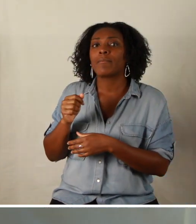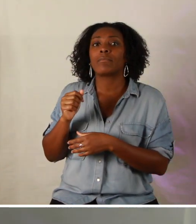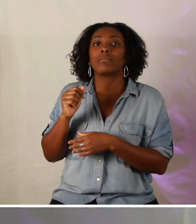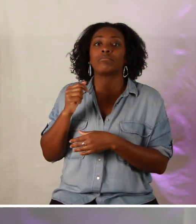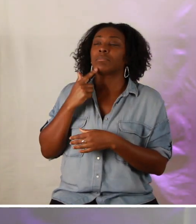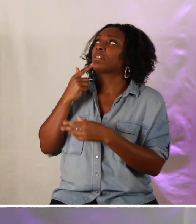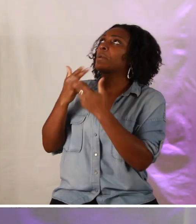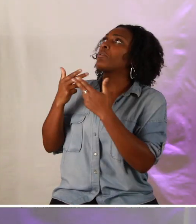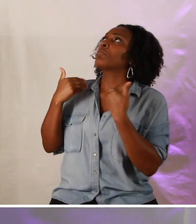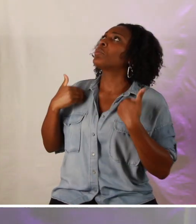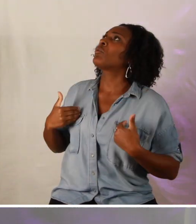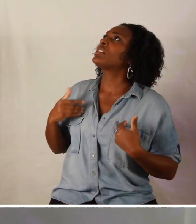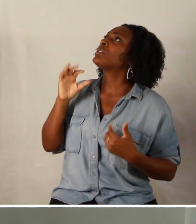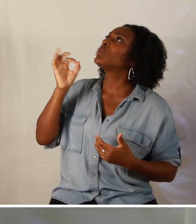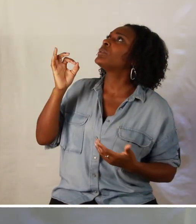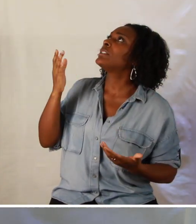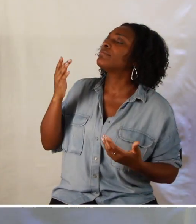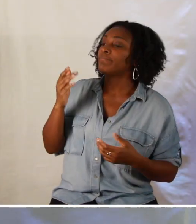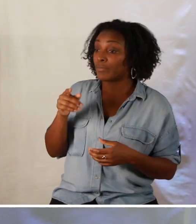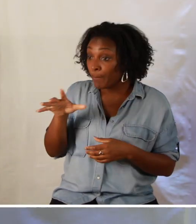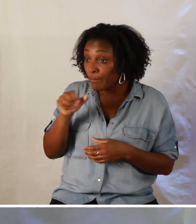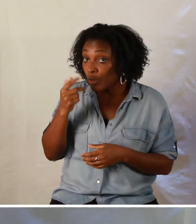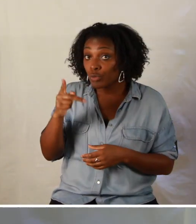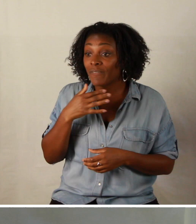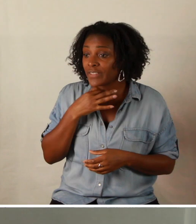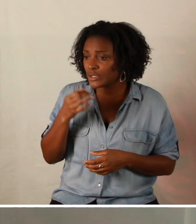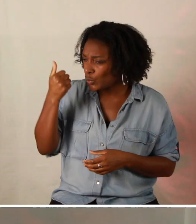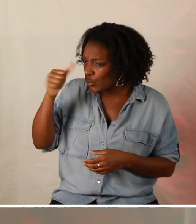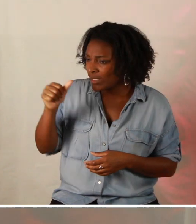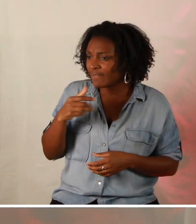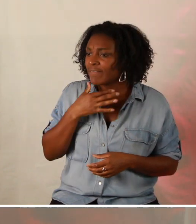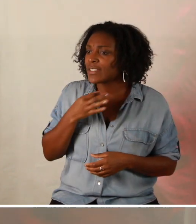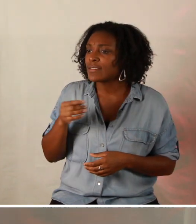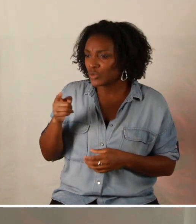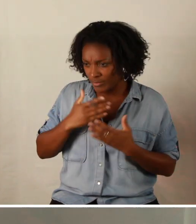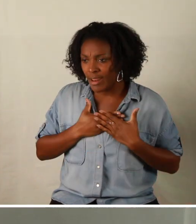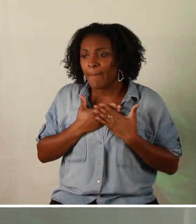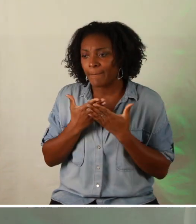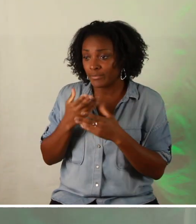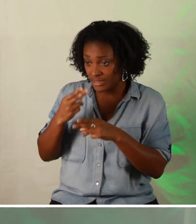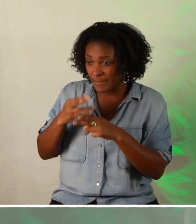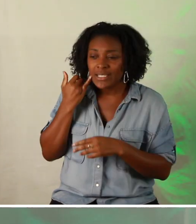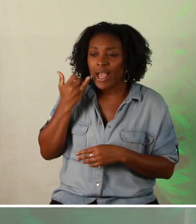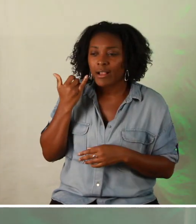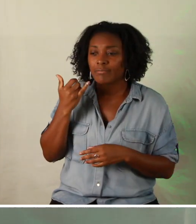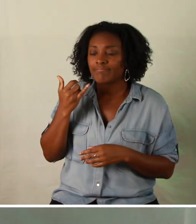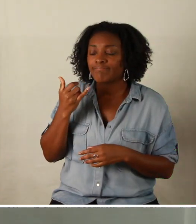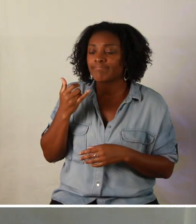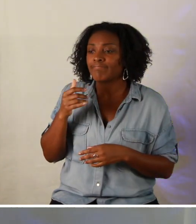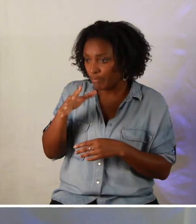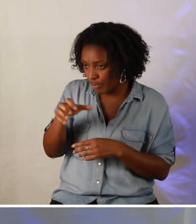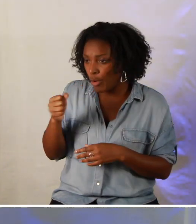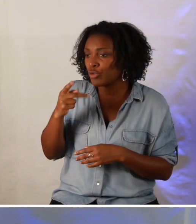voici ». Dieu dit « Prends ton fils, ton unique, celui que tu aimes, Isaac.